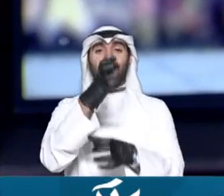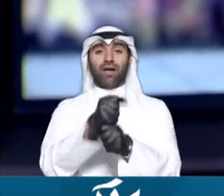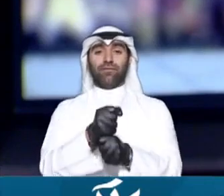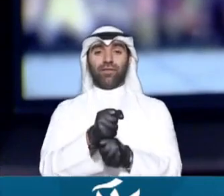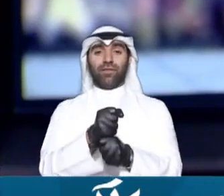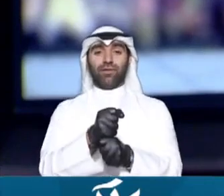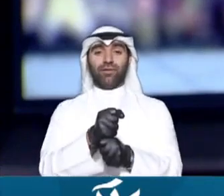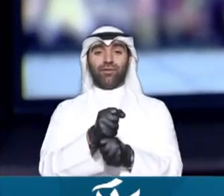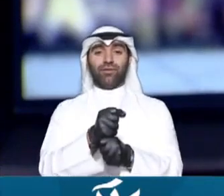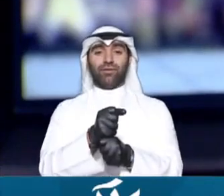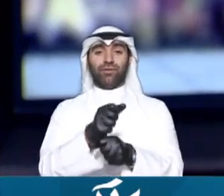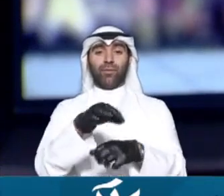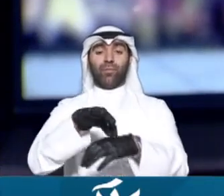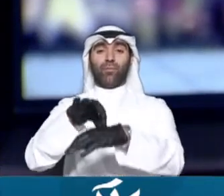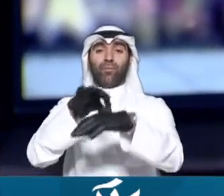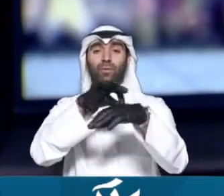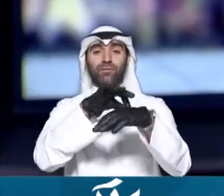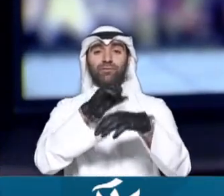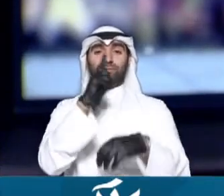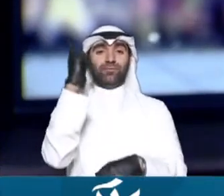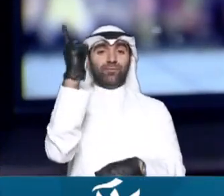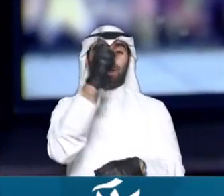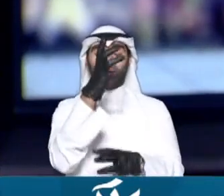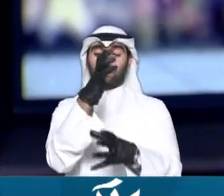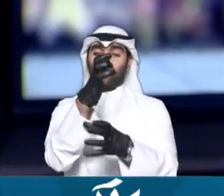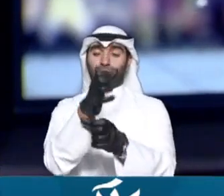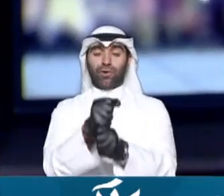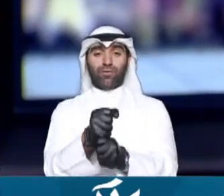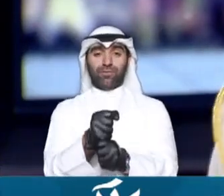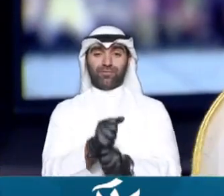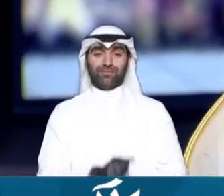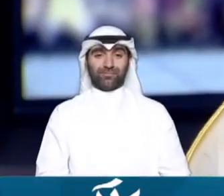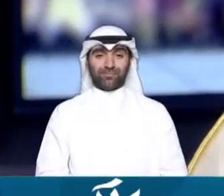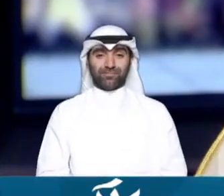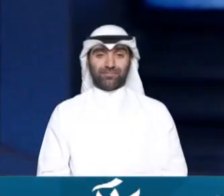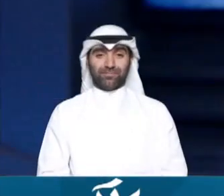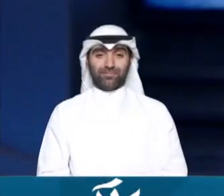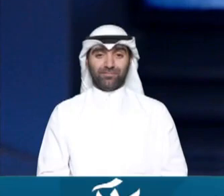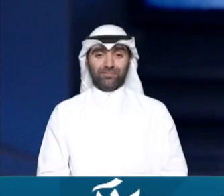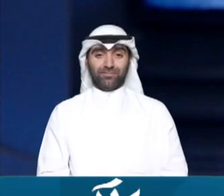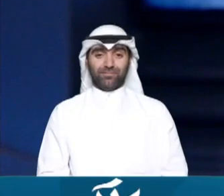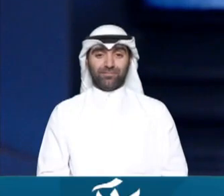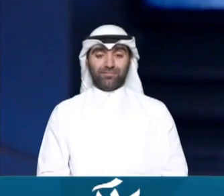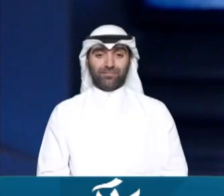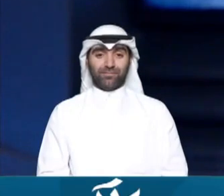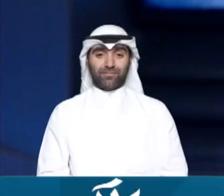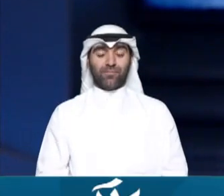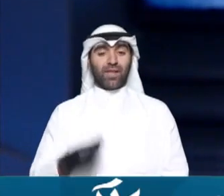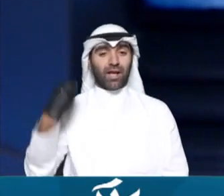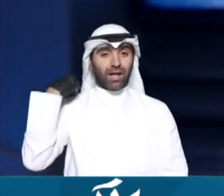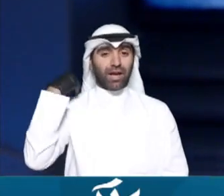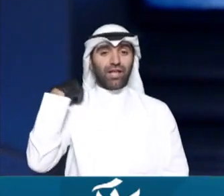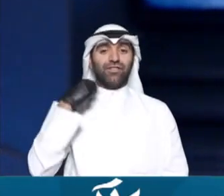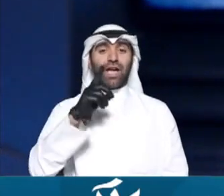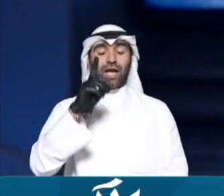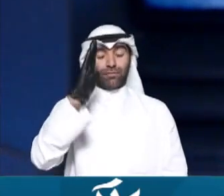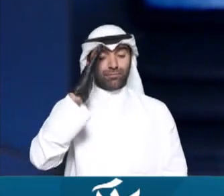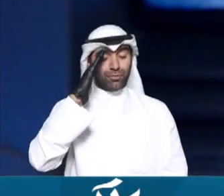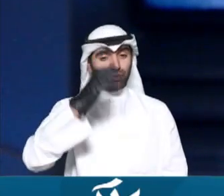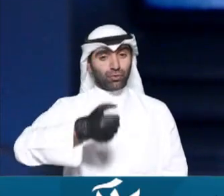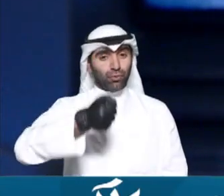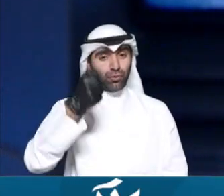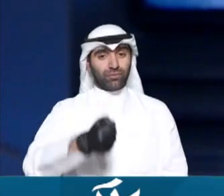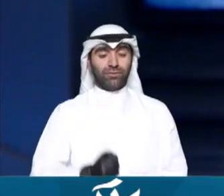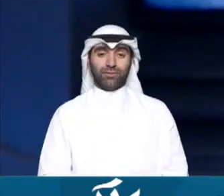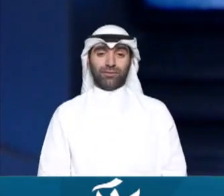الدعاء مطلق المكان، مطلق الزمان، مطلق البشر. جزاك الله خير، اللهم آمين، اللهم آمين. شكرا شيخ